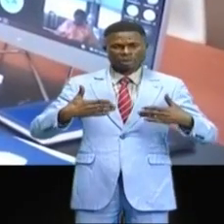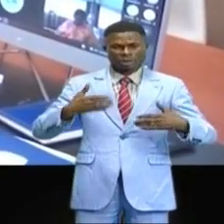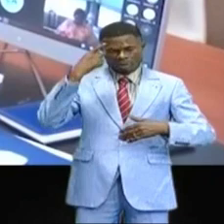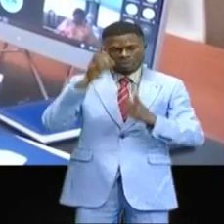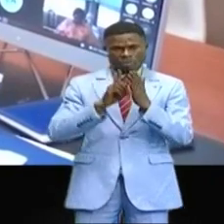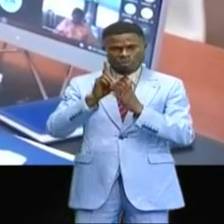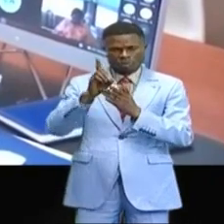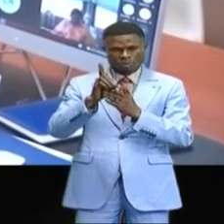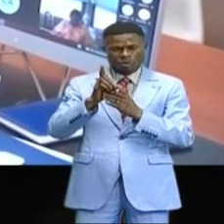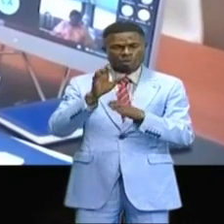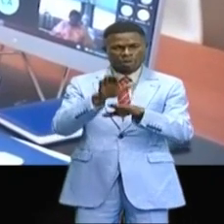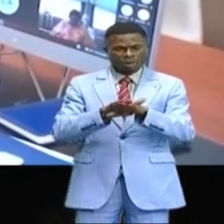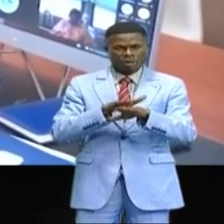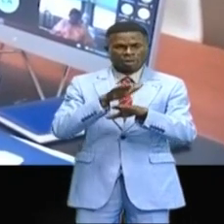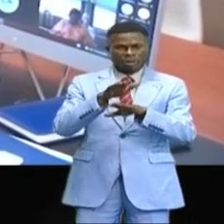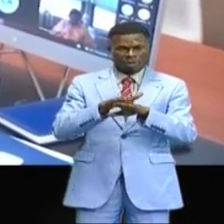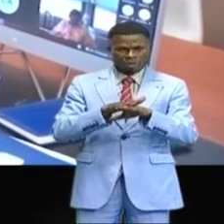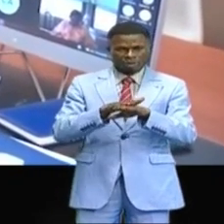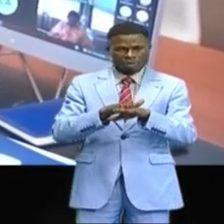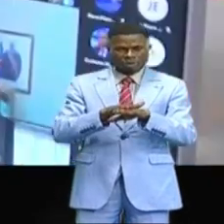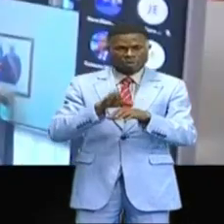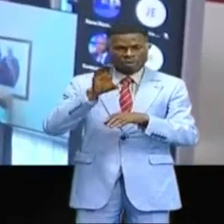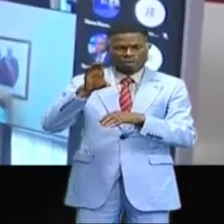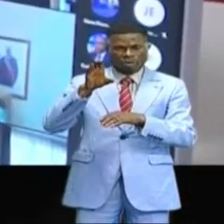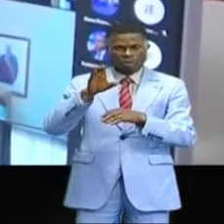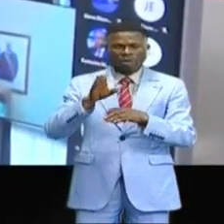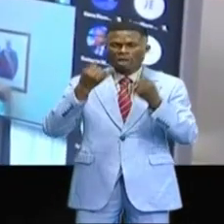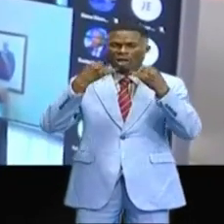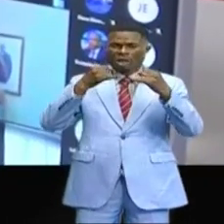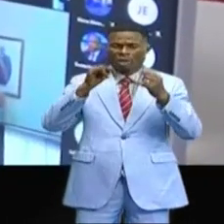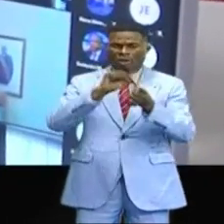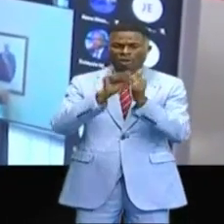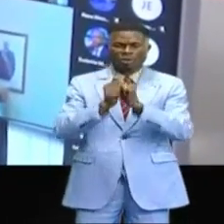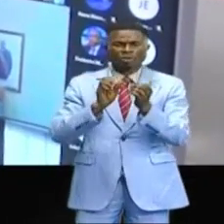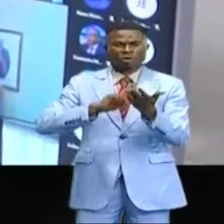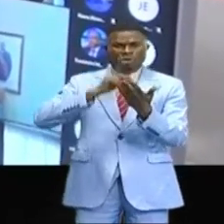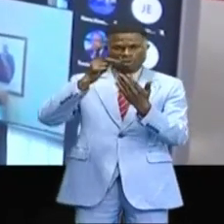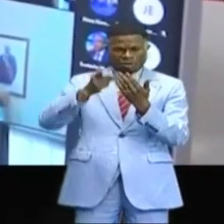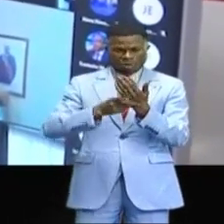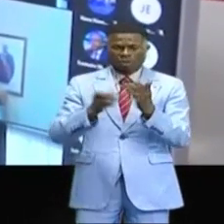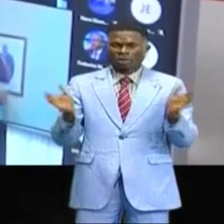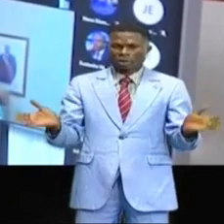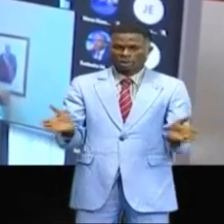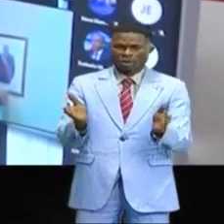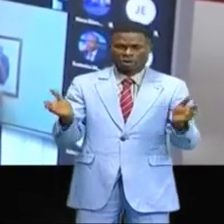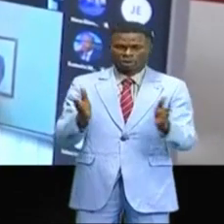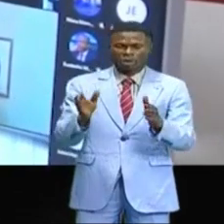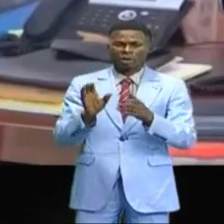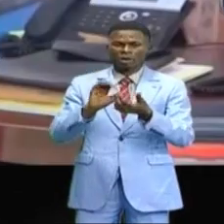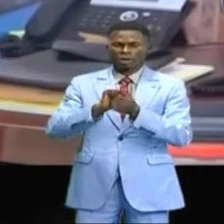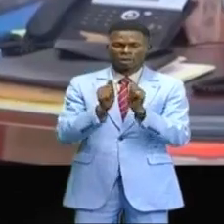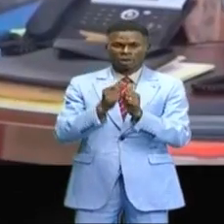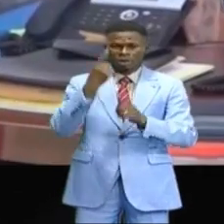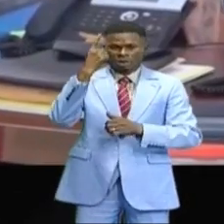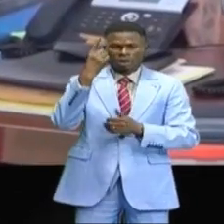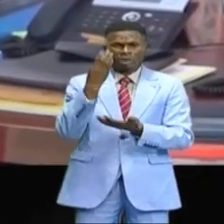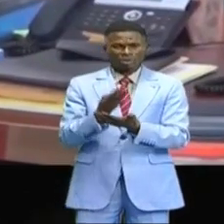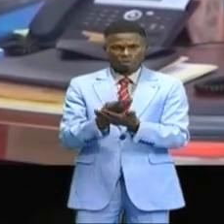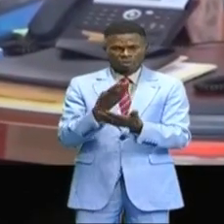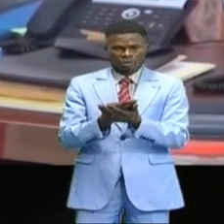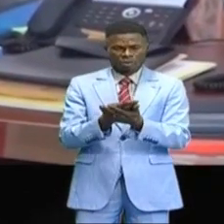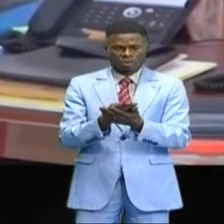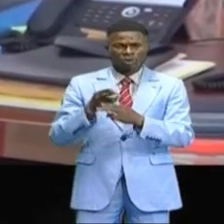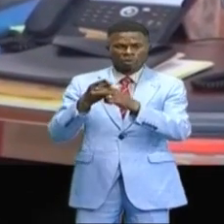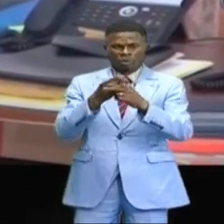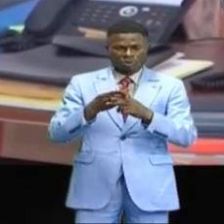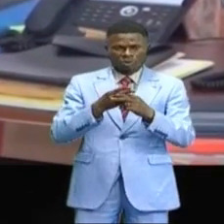de manière progressive d'une banque intégrée des données sur le projet, au renforcement de l'unité budgétaire, en l'assurance